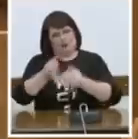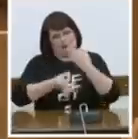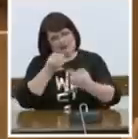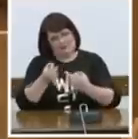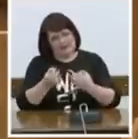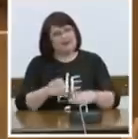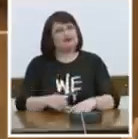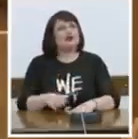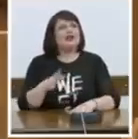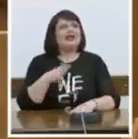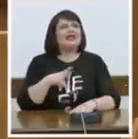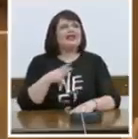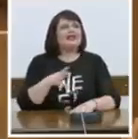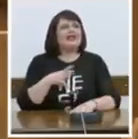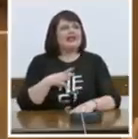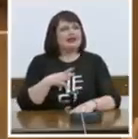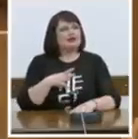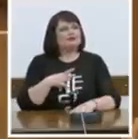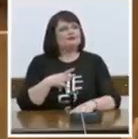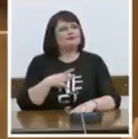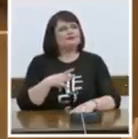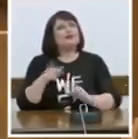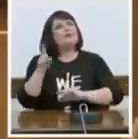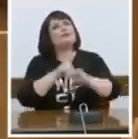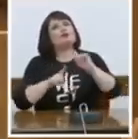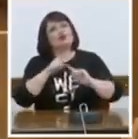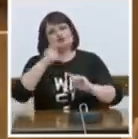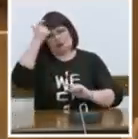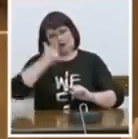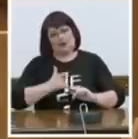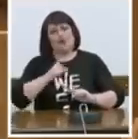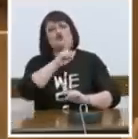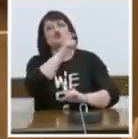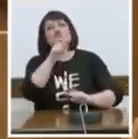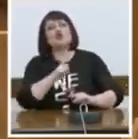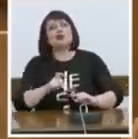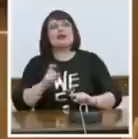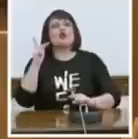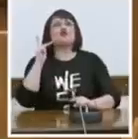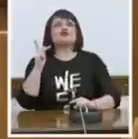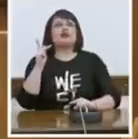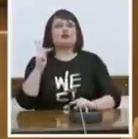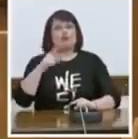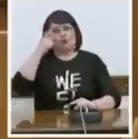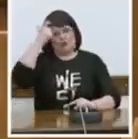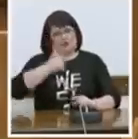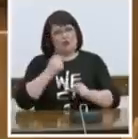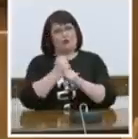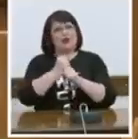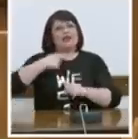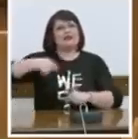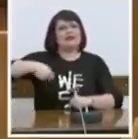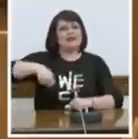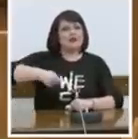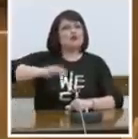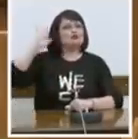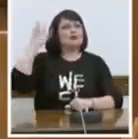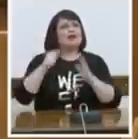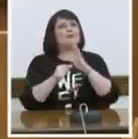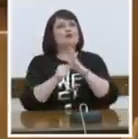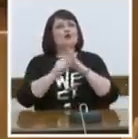θα ήθελα να συστηθούμε. Είμαι η Ζωή Κωνσταντοπούλου, δικηγόρος, πρώην πρόεδρος της